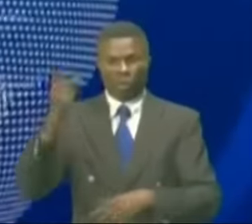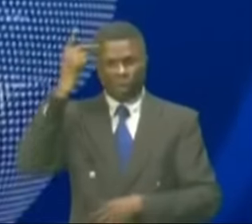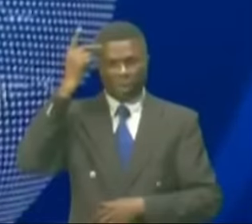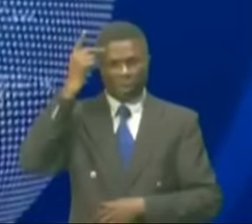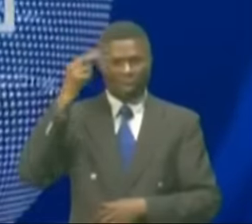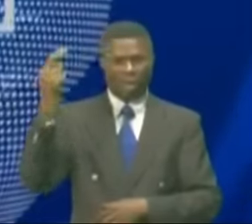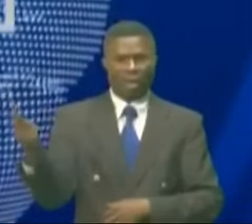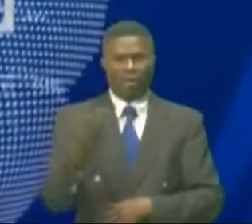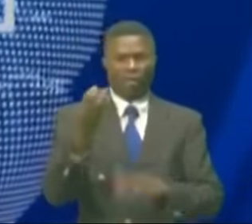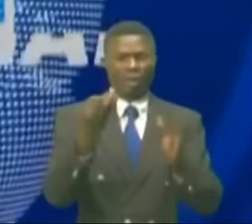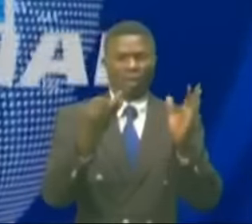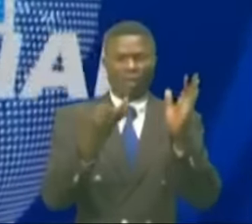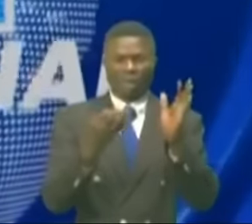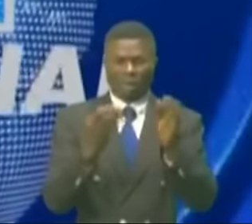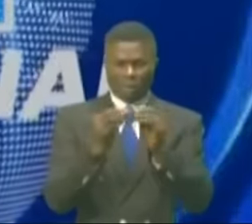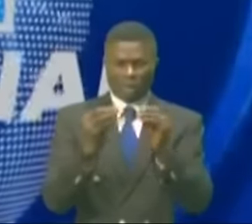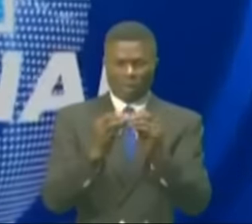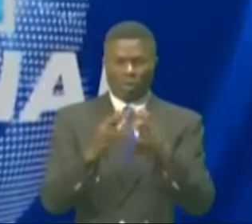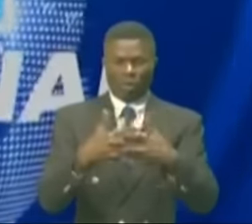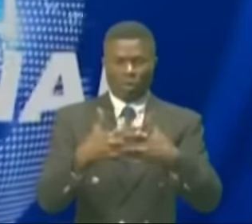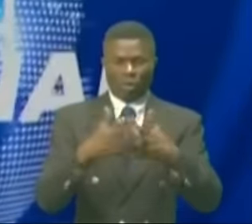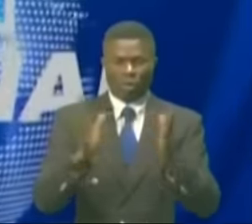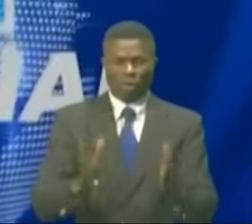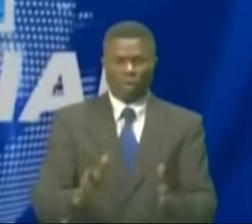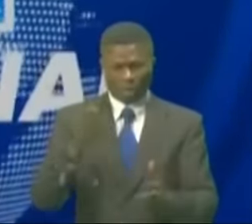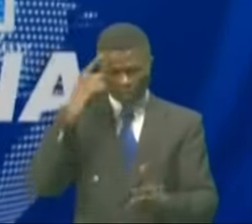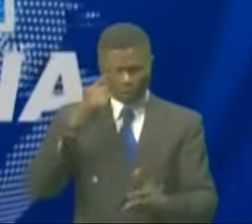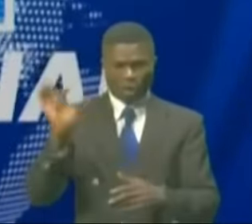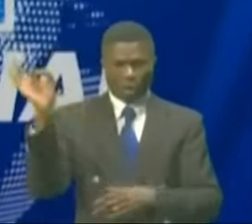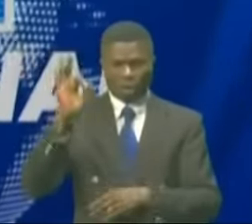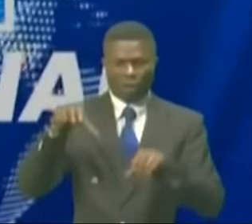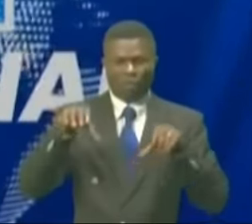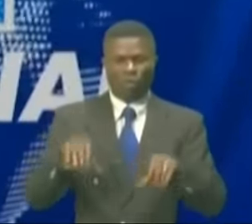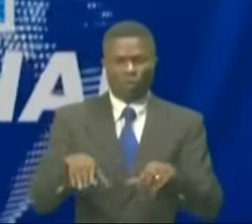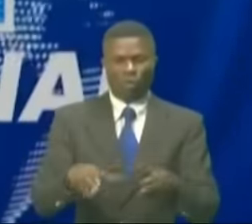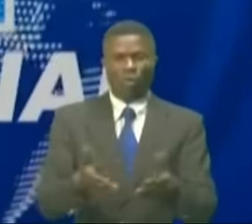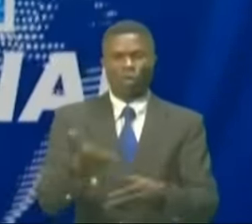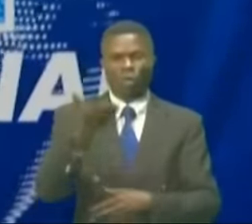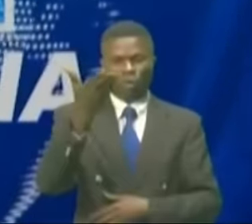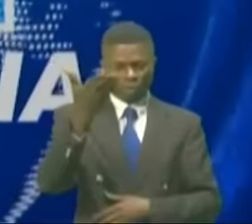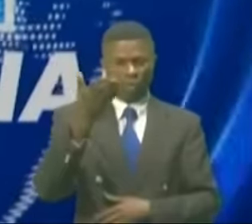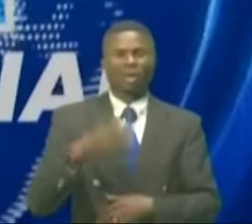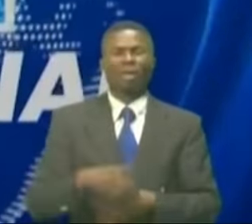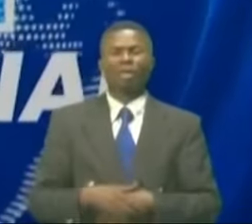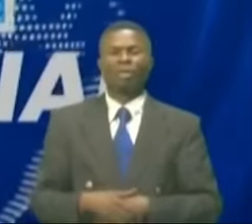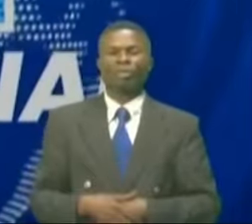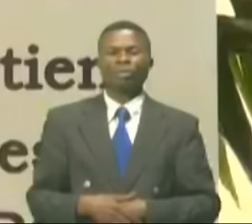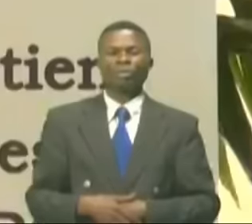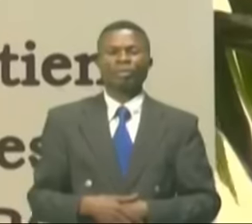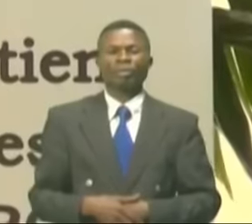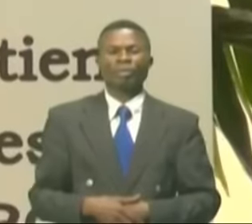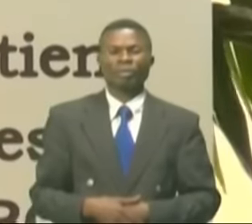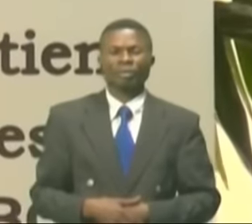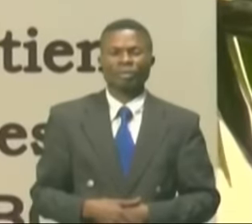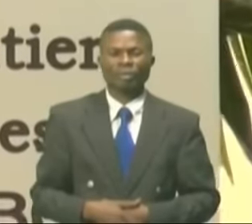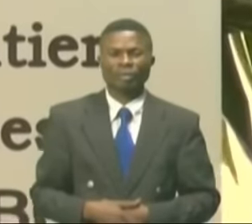la 20e réunion du partenariat pour les forêts du bassin du Congo. Edith Tchala pour le commentaire.